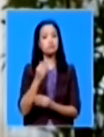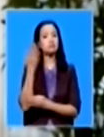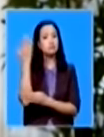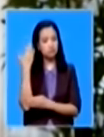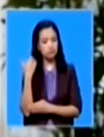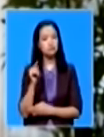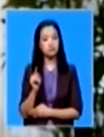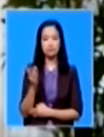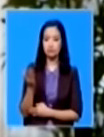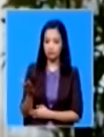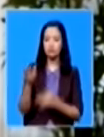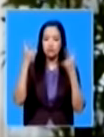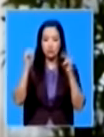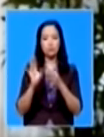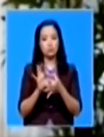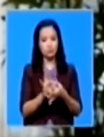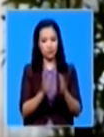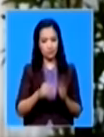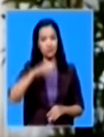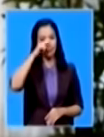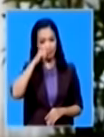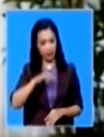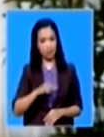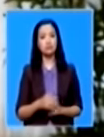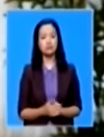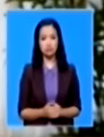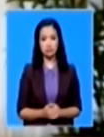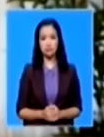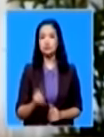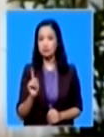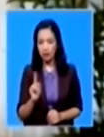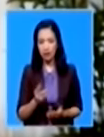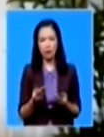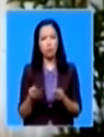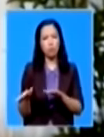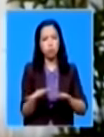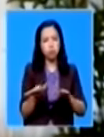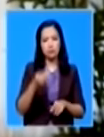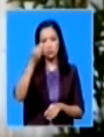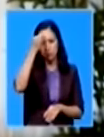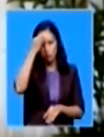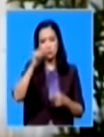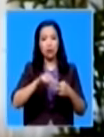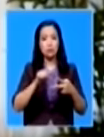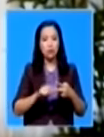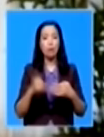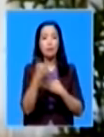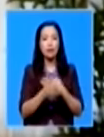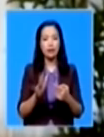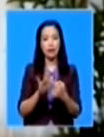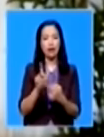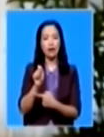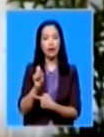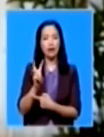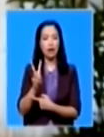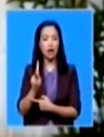รื่องนี้เองท่านนายกก็ห่วงสำหรับคนไทยที่อยู่ในพื้นที่ณขณะนั้นนะคะก็คือเหตุแผ่นดินไหวที่ญี่ปุ่นแล้วก็เอกวาดอร์ท่านพูดเสมอว่าเรา